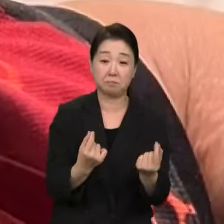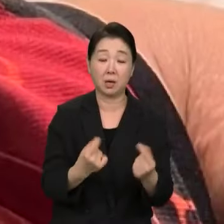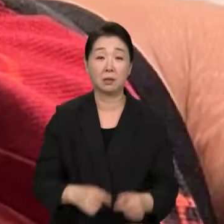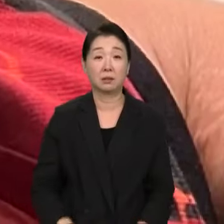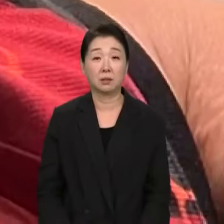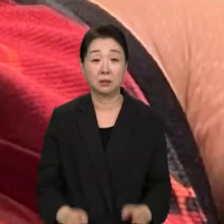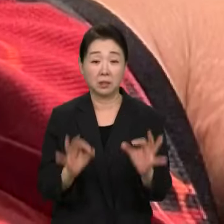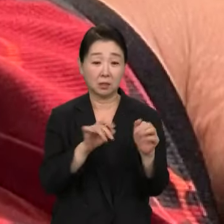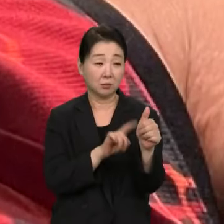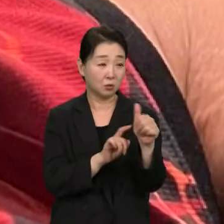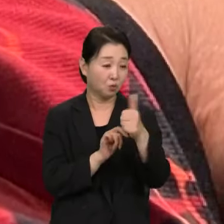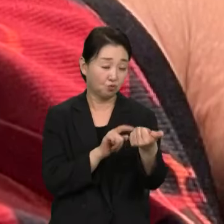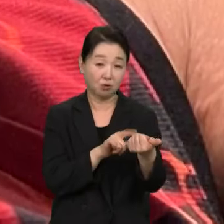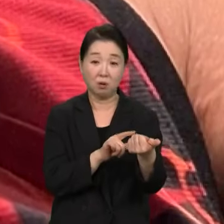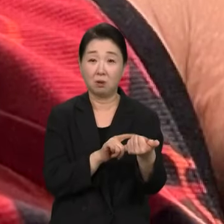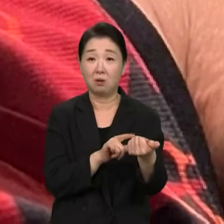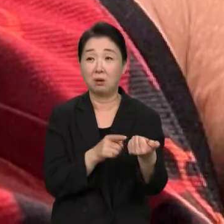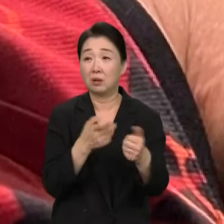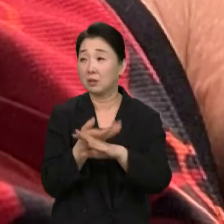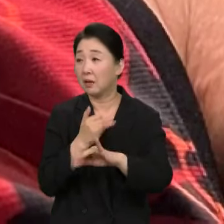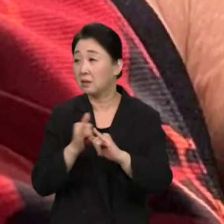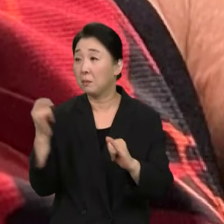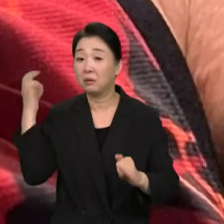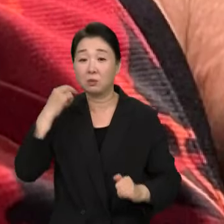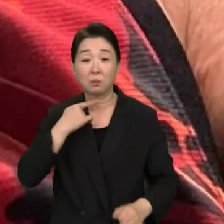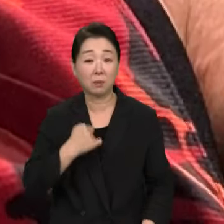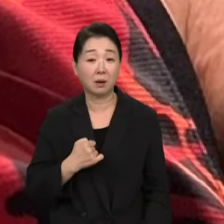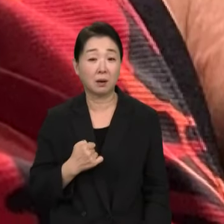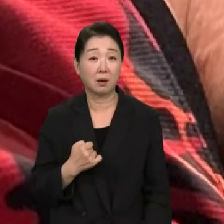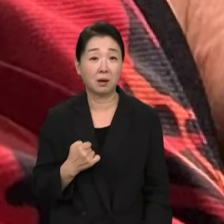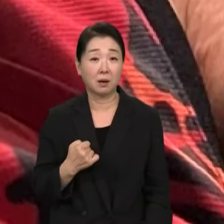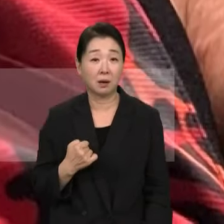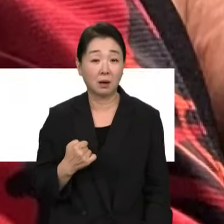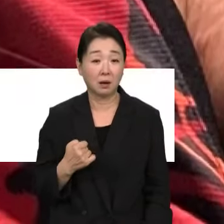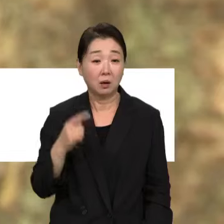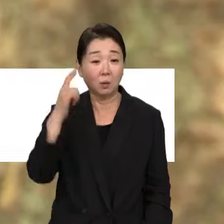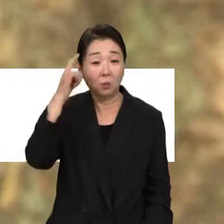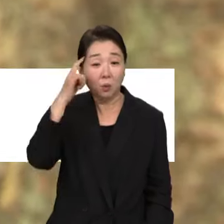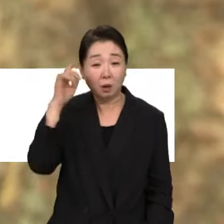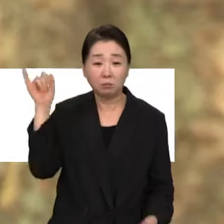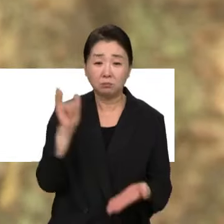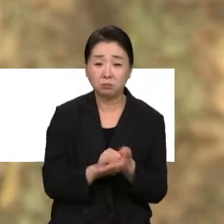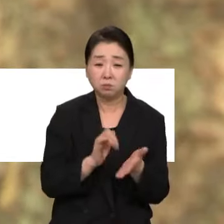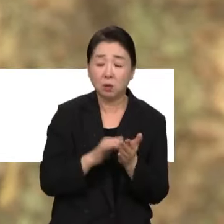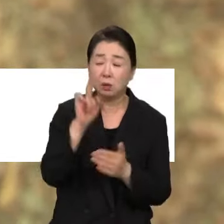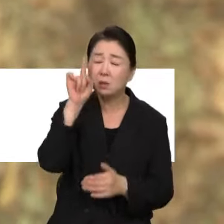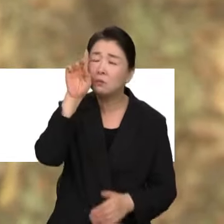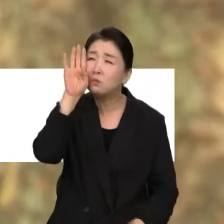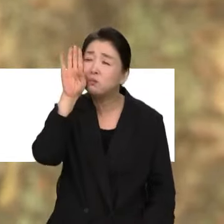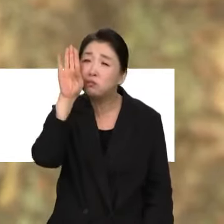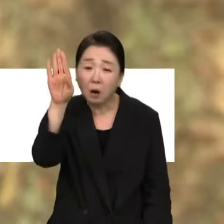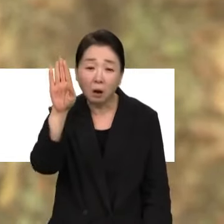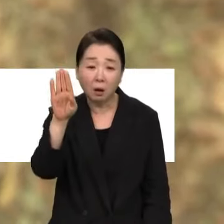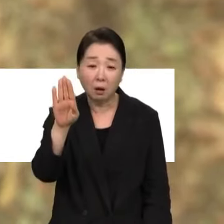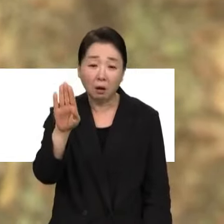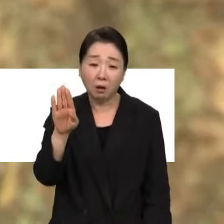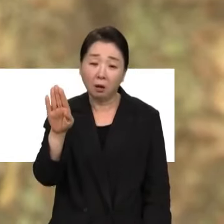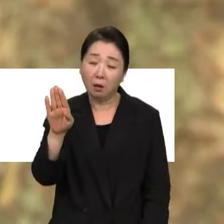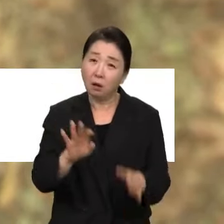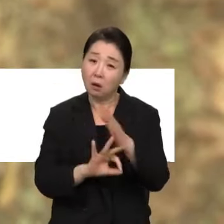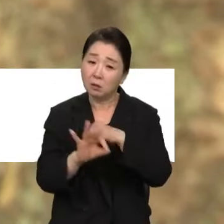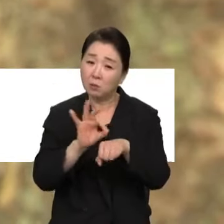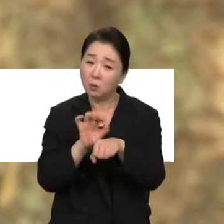김 선수가 숨진 사실도 다른 사람에게 들었습니다. 귀국하고 나서 이틀 뒤 오전 10시에서